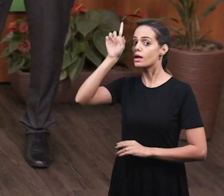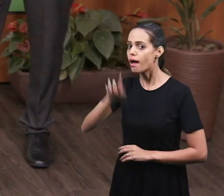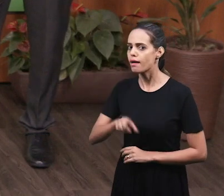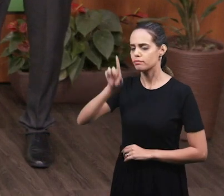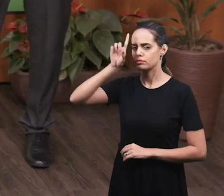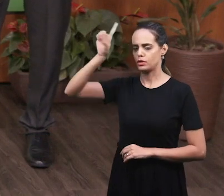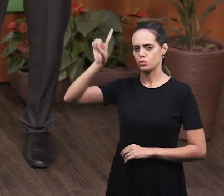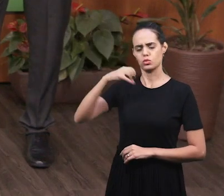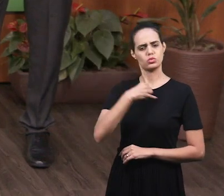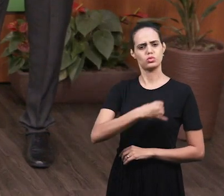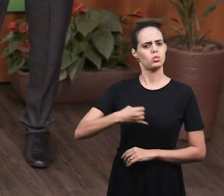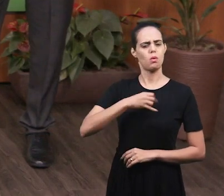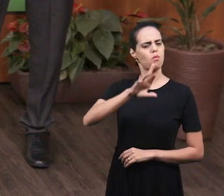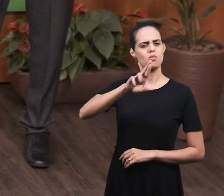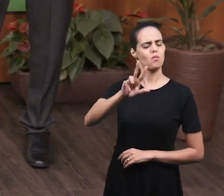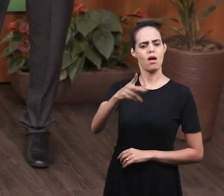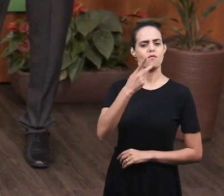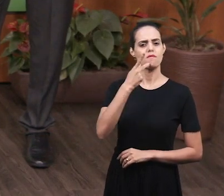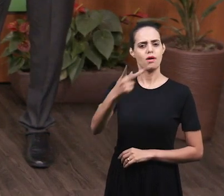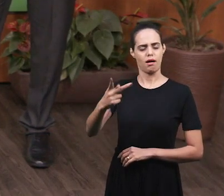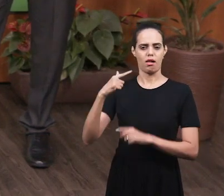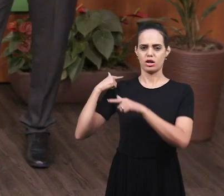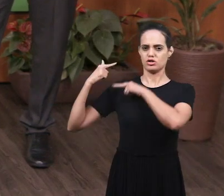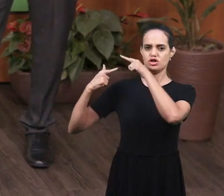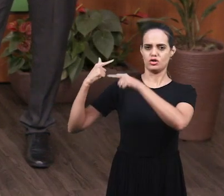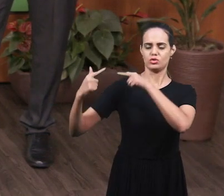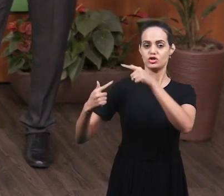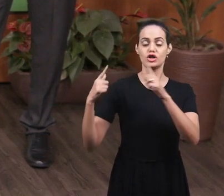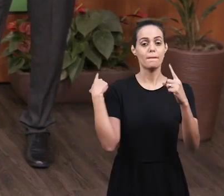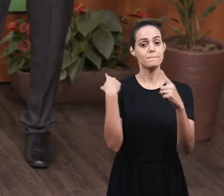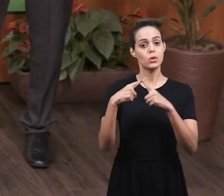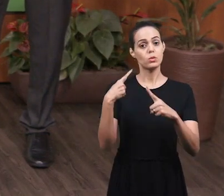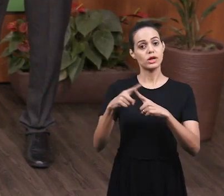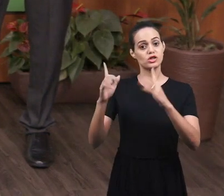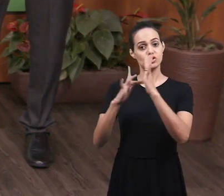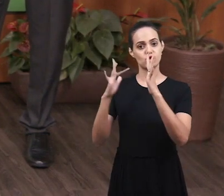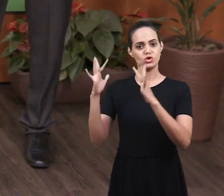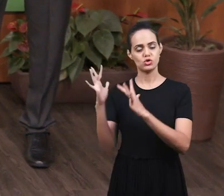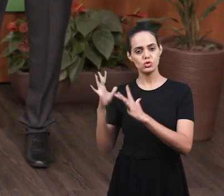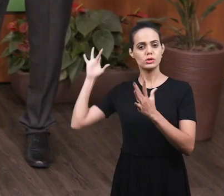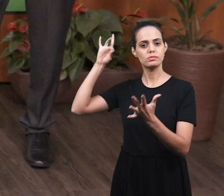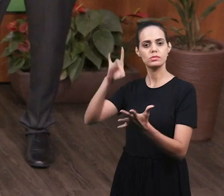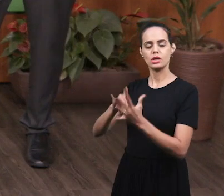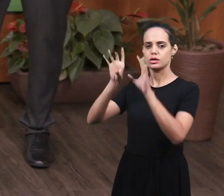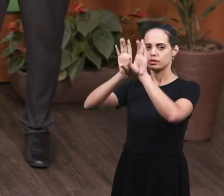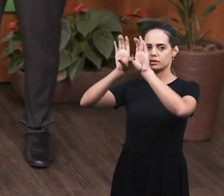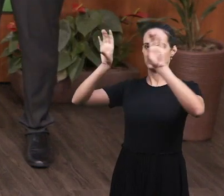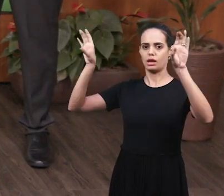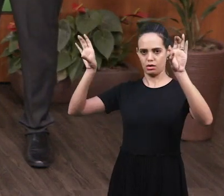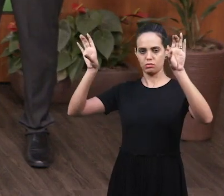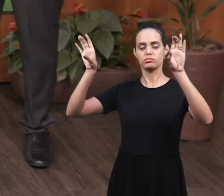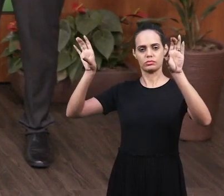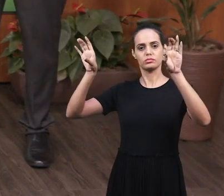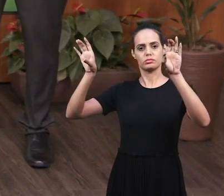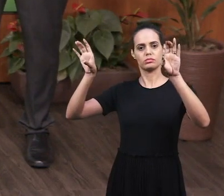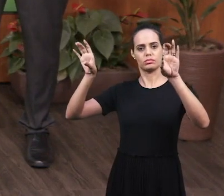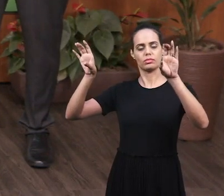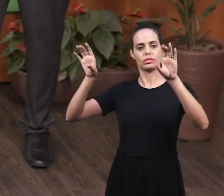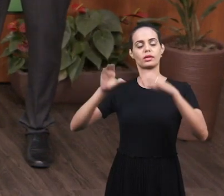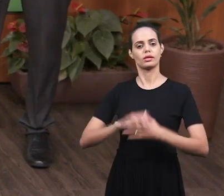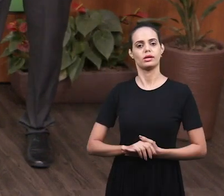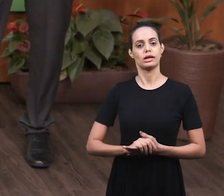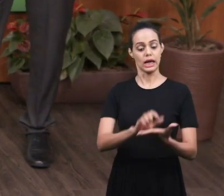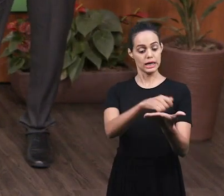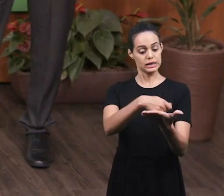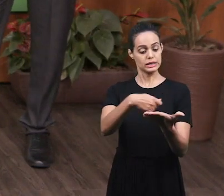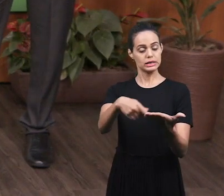Jean ne présente pas la généalogie de Jésus, parce que Jésus était du ciel et est de Dieu, comme enregistré